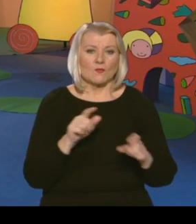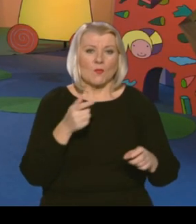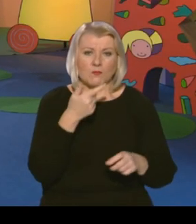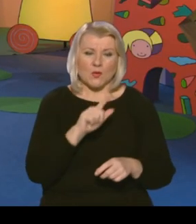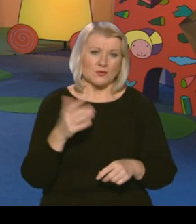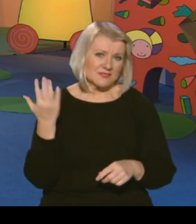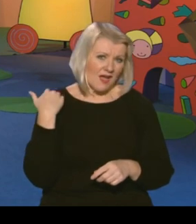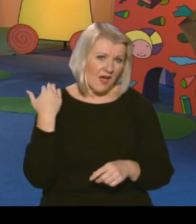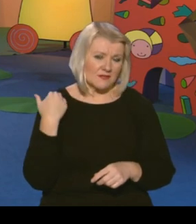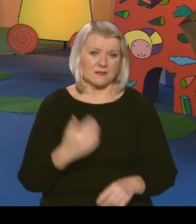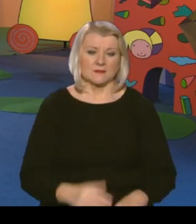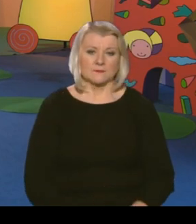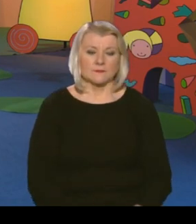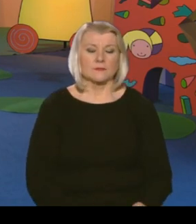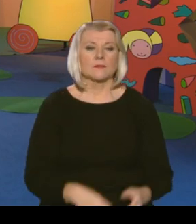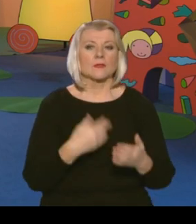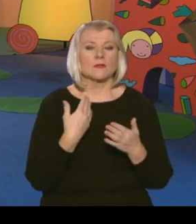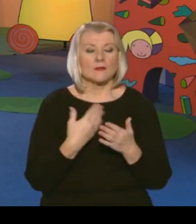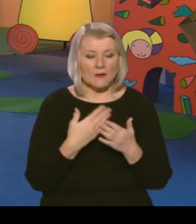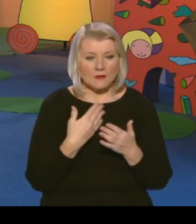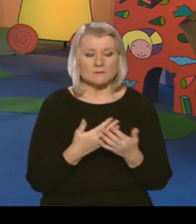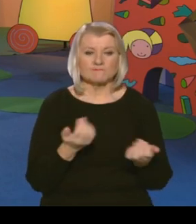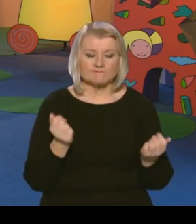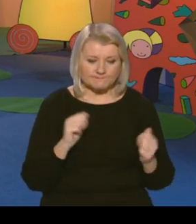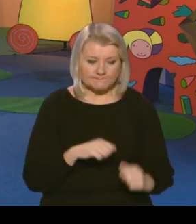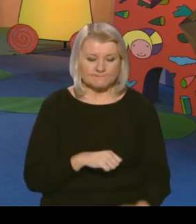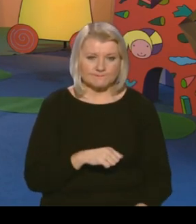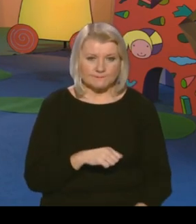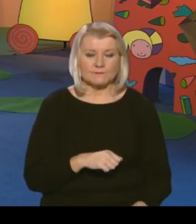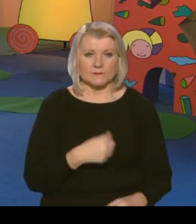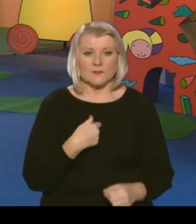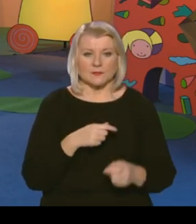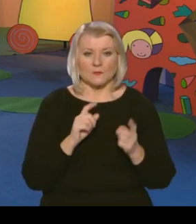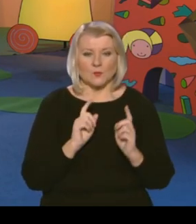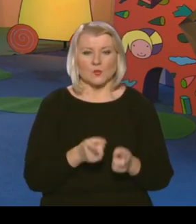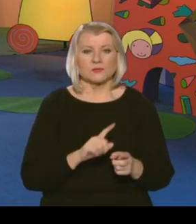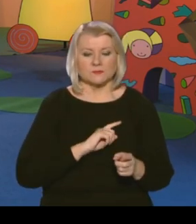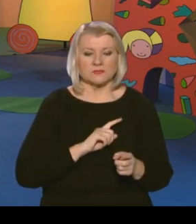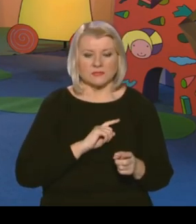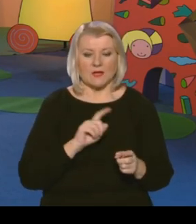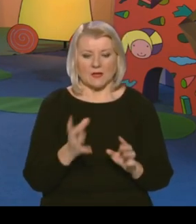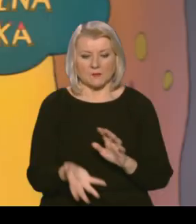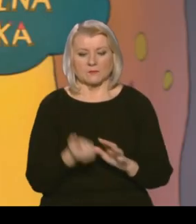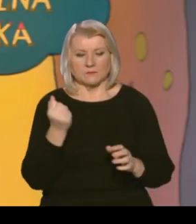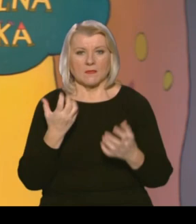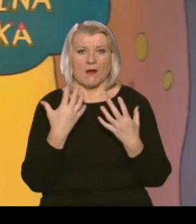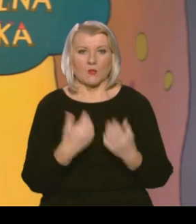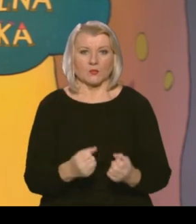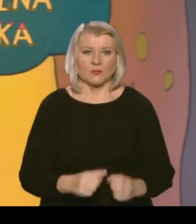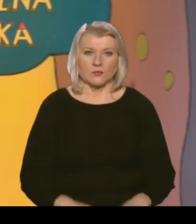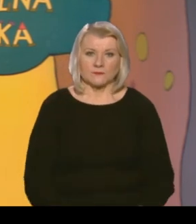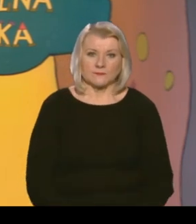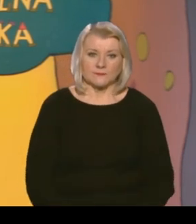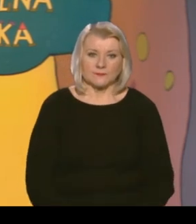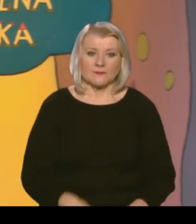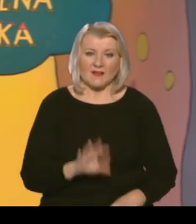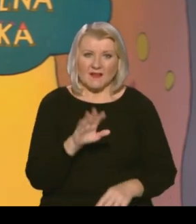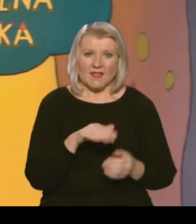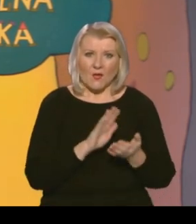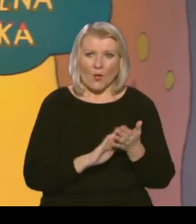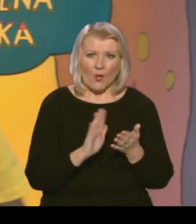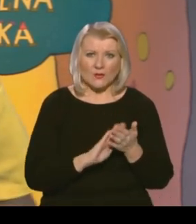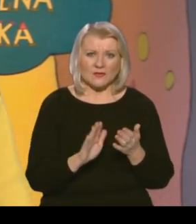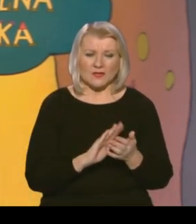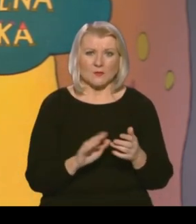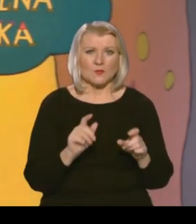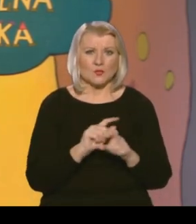záda. Aha, no tak to já si pro autíčko doběhnu sám. No, ale dělej rychle, protože za